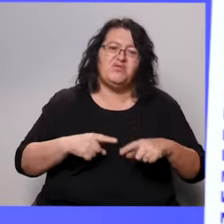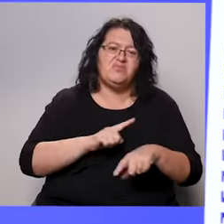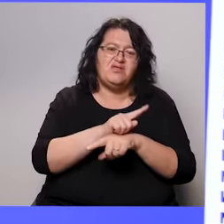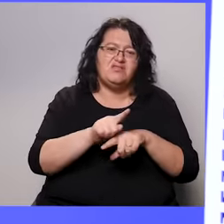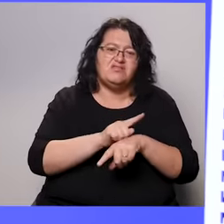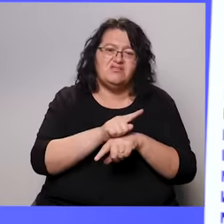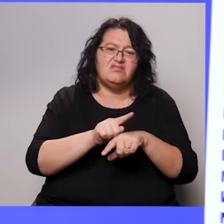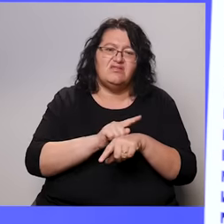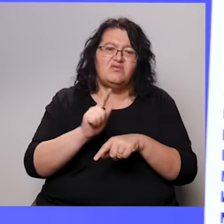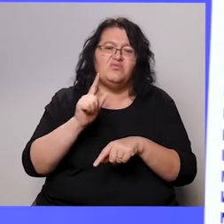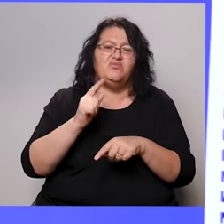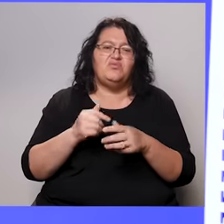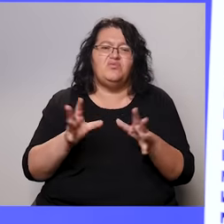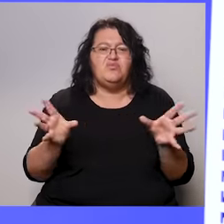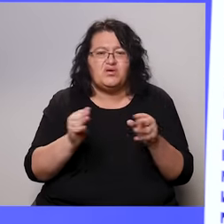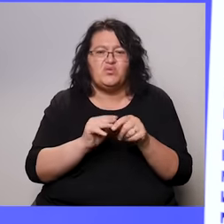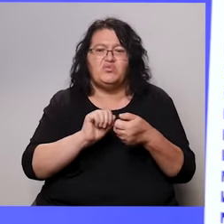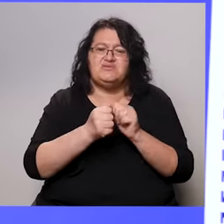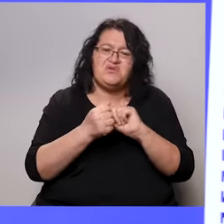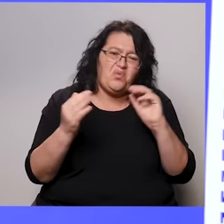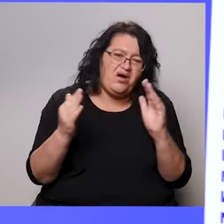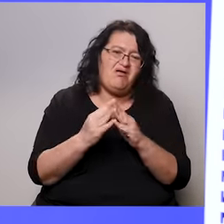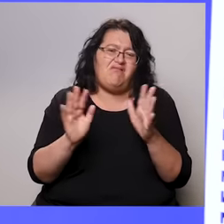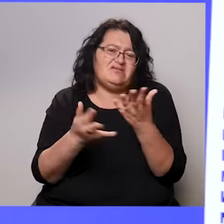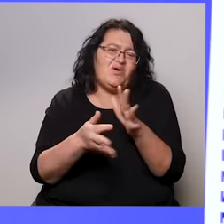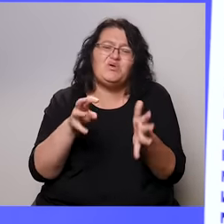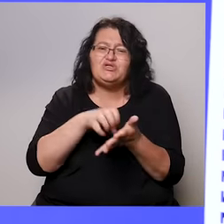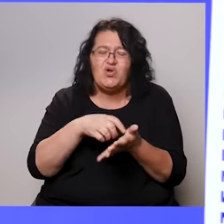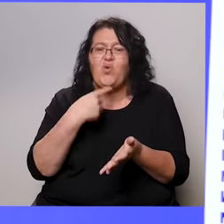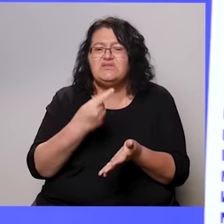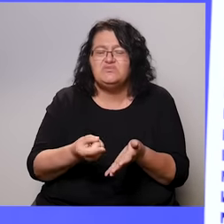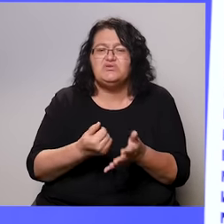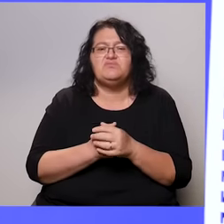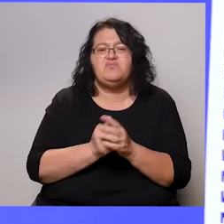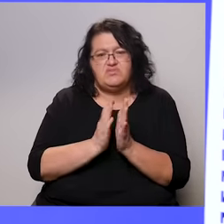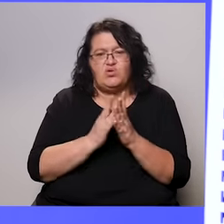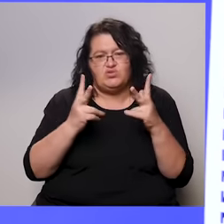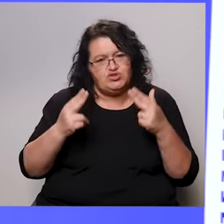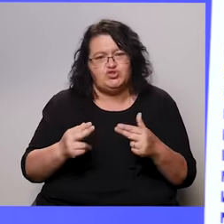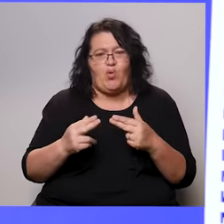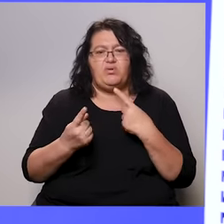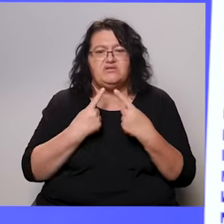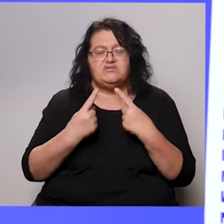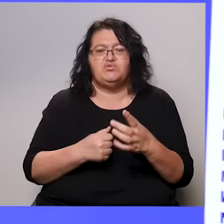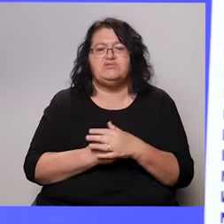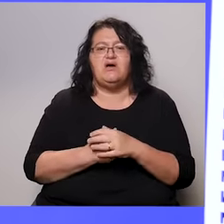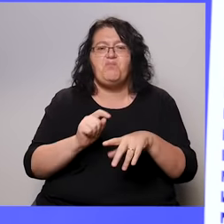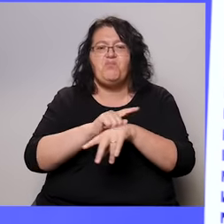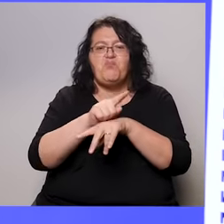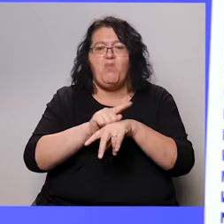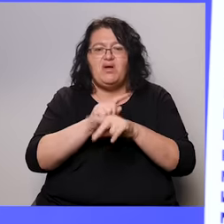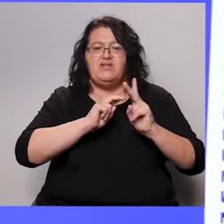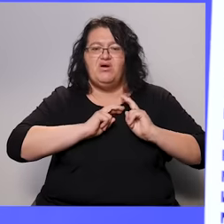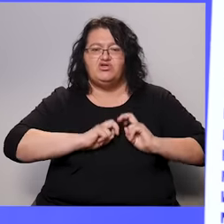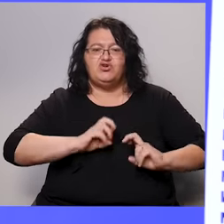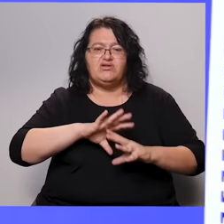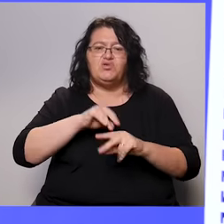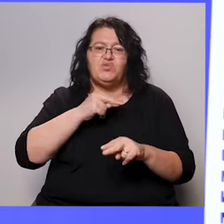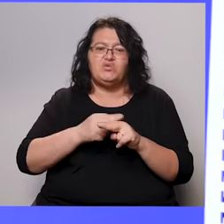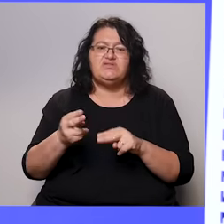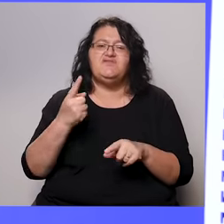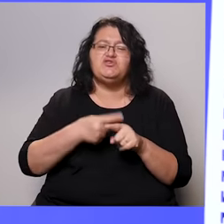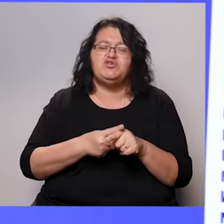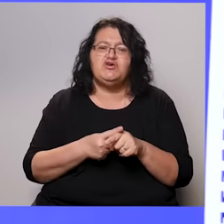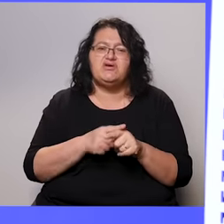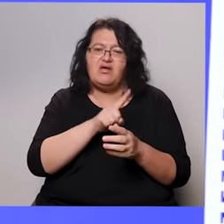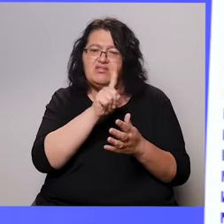care am ieșit să-l petrecem împreună sau acasă sau unde eram, zic, închide subiectul. În momentele alea m-a cercetat Duhul lui Dumnezeu și